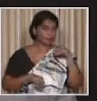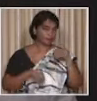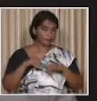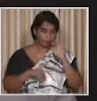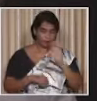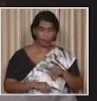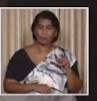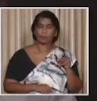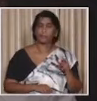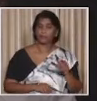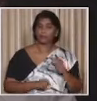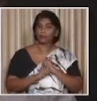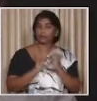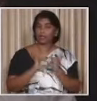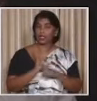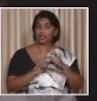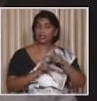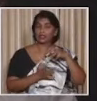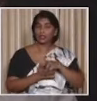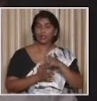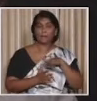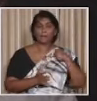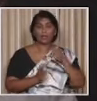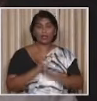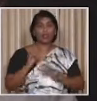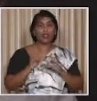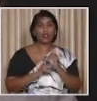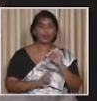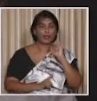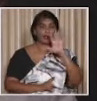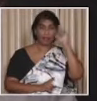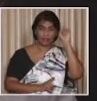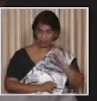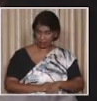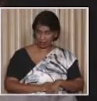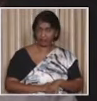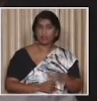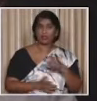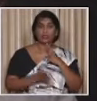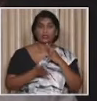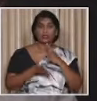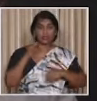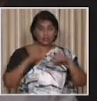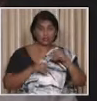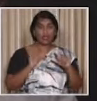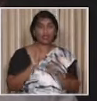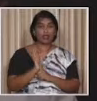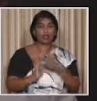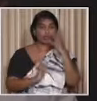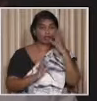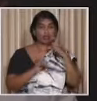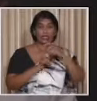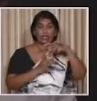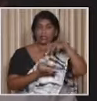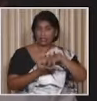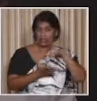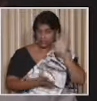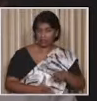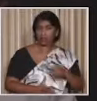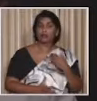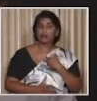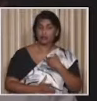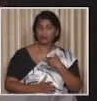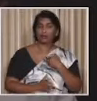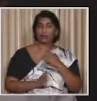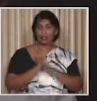පැවැත්වුවාම ගාල්ල දිස්ත්‍රික්කේ මහ ඇමති තේරෙන්නේ ඡන්ද 65000කින්. ඡන්ද ලක්ෂ 4ක් දිස්ත්‍රික්කේ තියෙනවා. මම